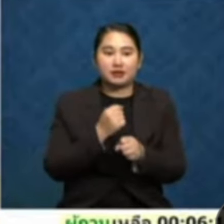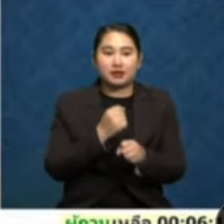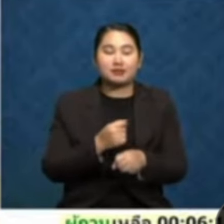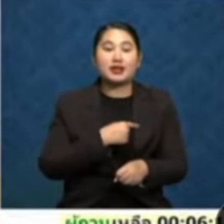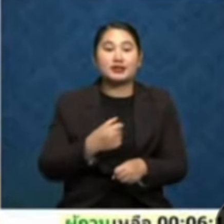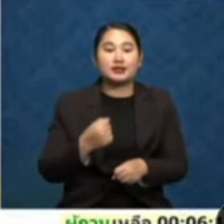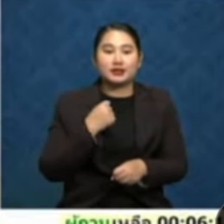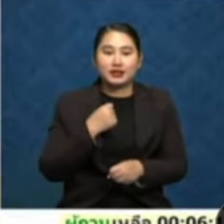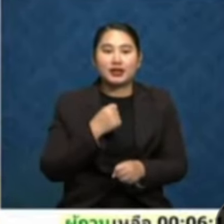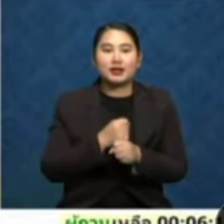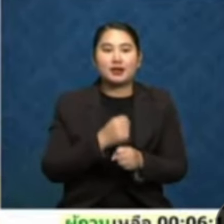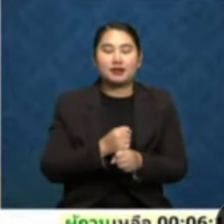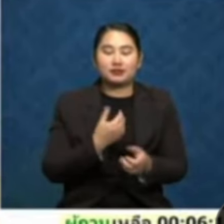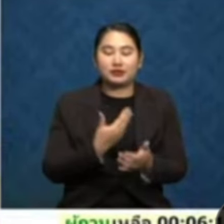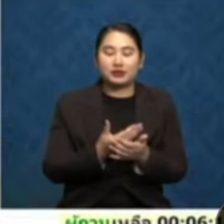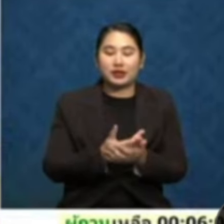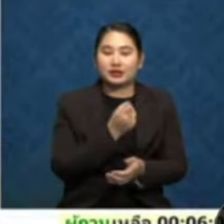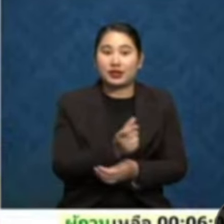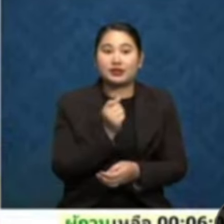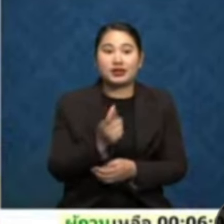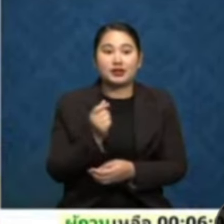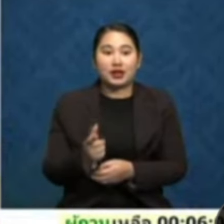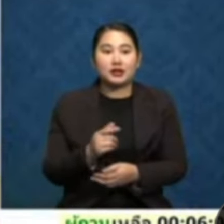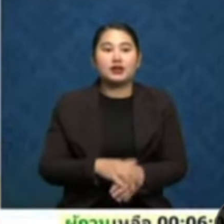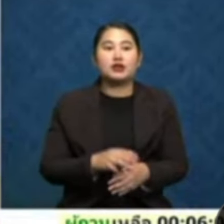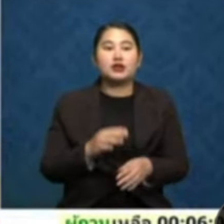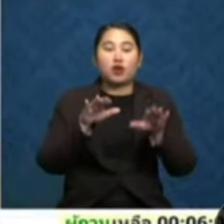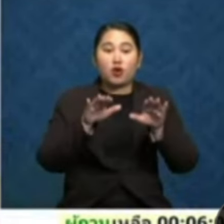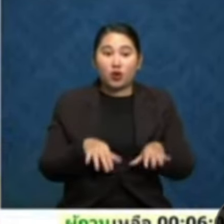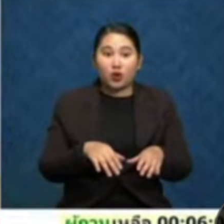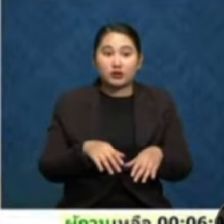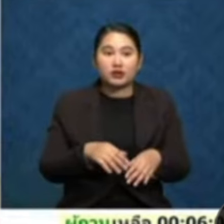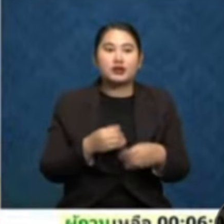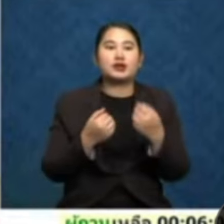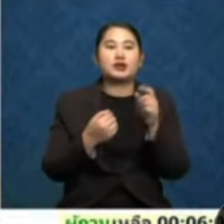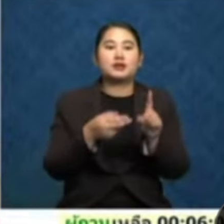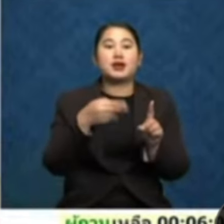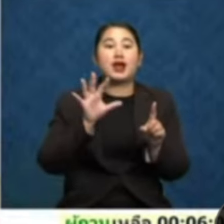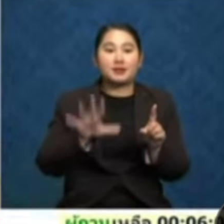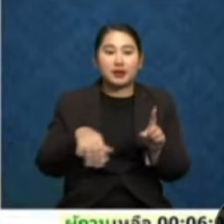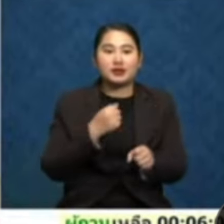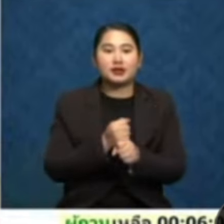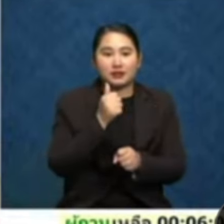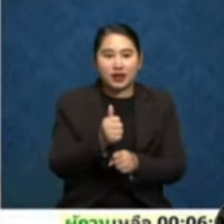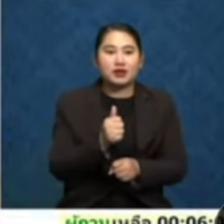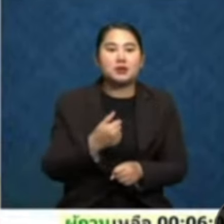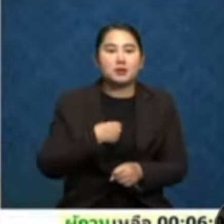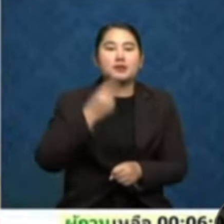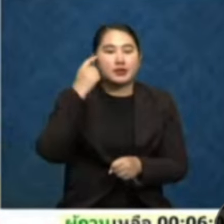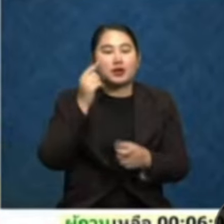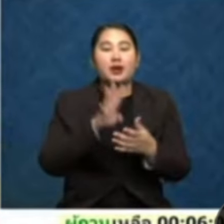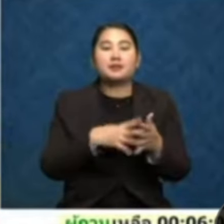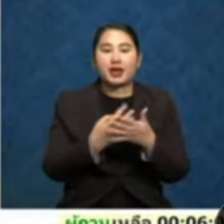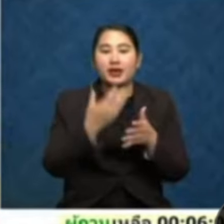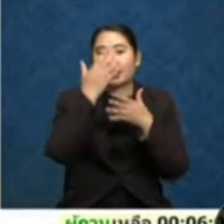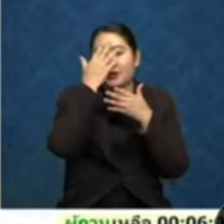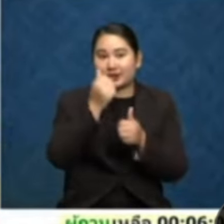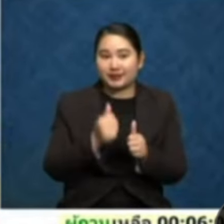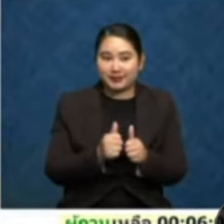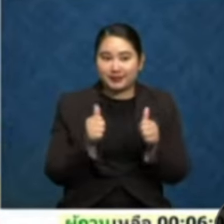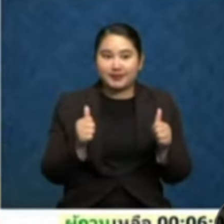มั่นใจให้กับนักท่องเที่ยวไปจับจ่ายใช้สอยท่องเที่ยวเมืองน้ำรถสามารถลดหย่อนภาษีได้อีก 15,000บาทเช่นเดียวกันอันนี้ก็คิดว่าเป็นมาตรการที่น่าสน